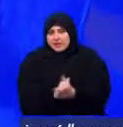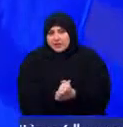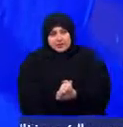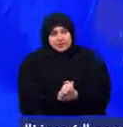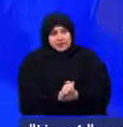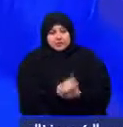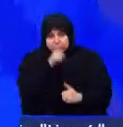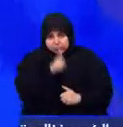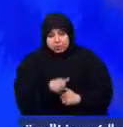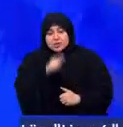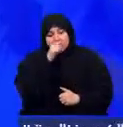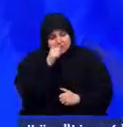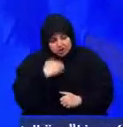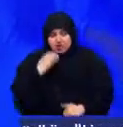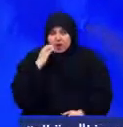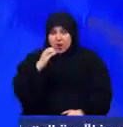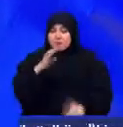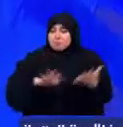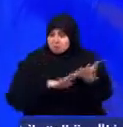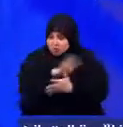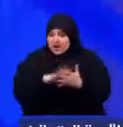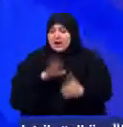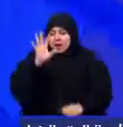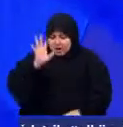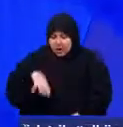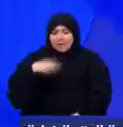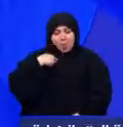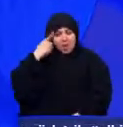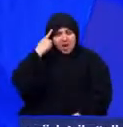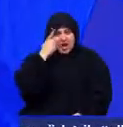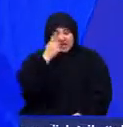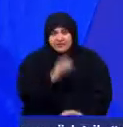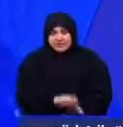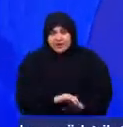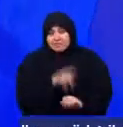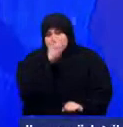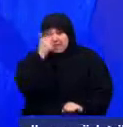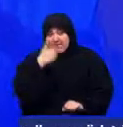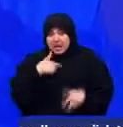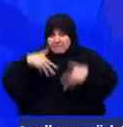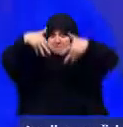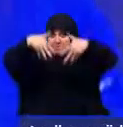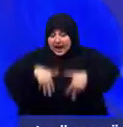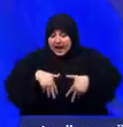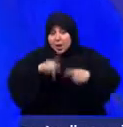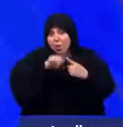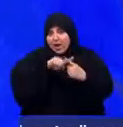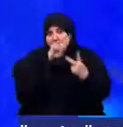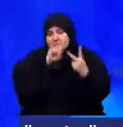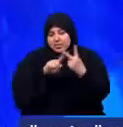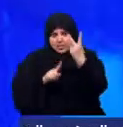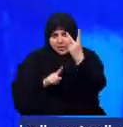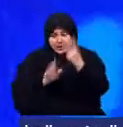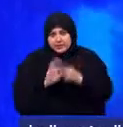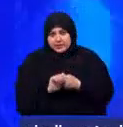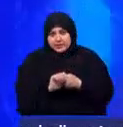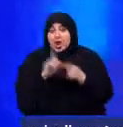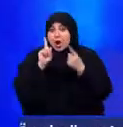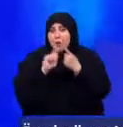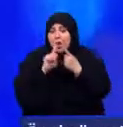وهذه هي المشكلة الرئيسية. فكي نحقق هذه المناعة هناك طريقتين.